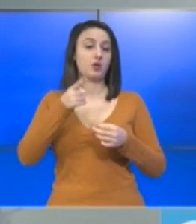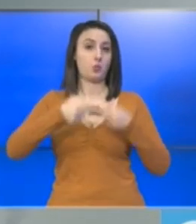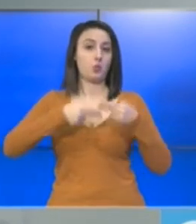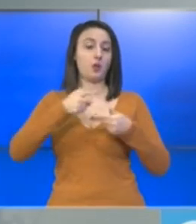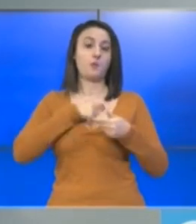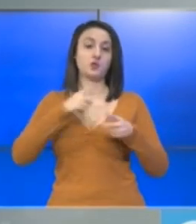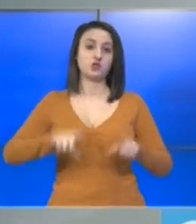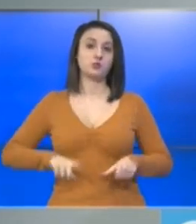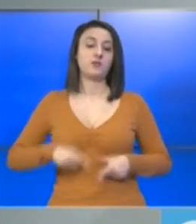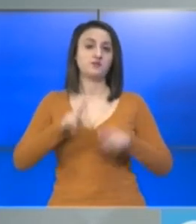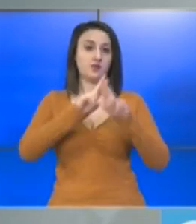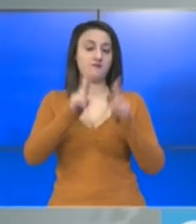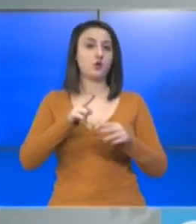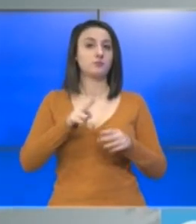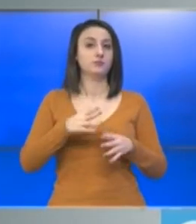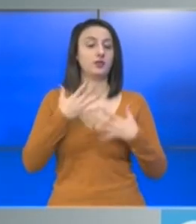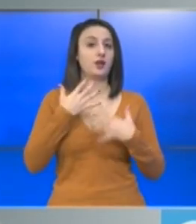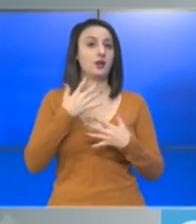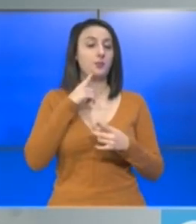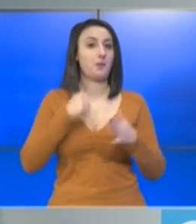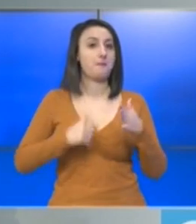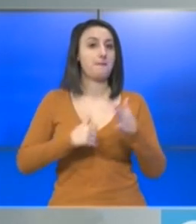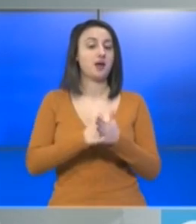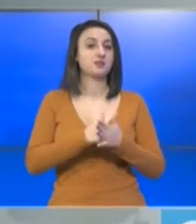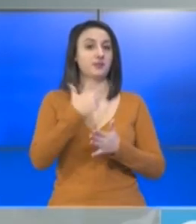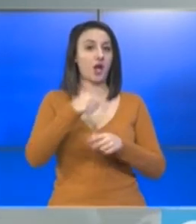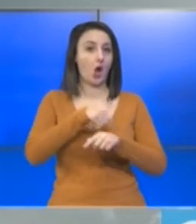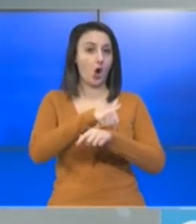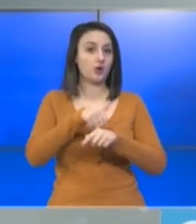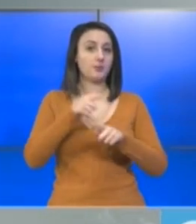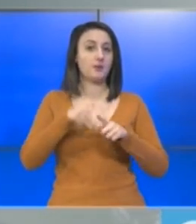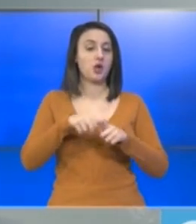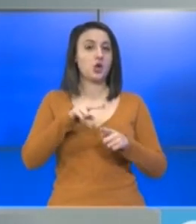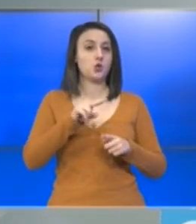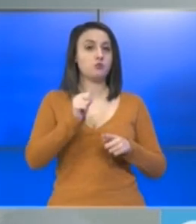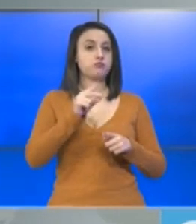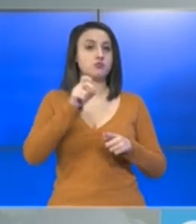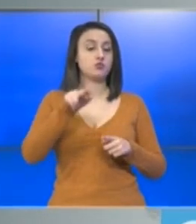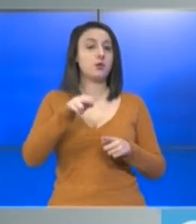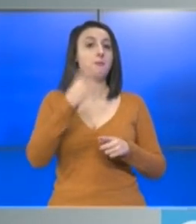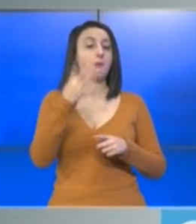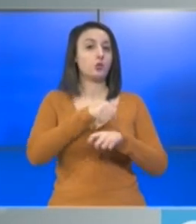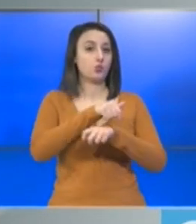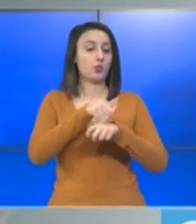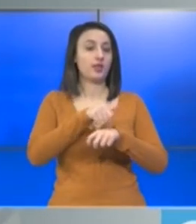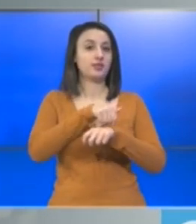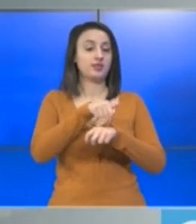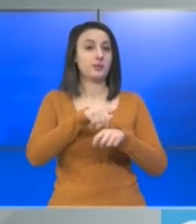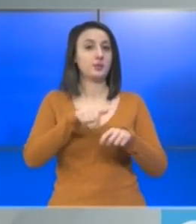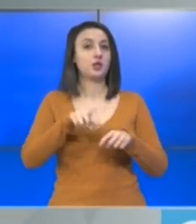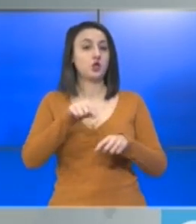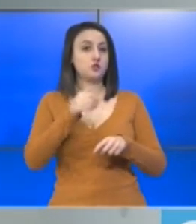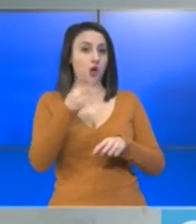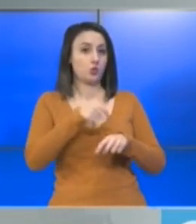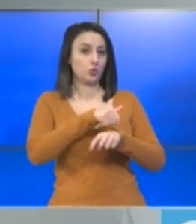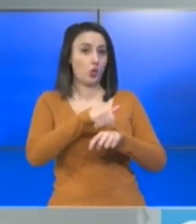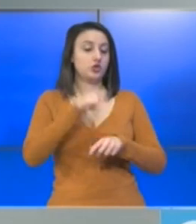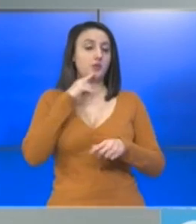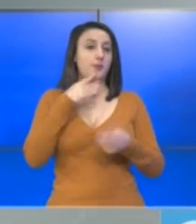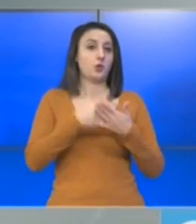supraviețui sub formă de aerosoli pentru maximum 3 ore pe cuplu timp de patru ore pe carton timp de 24 de ore